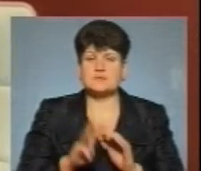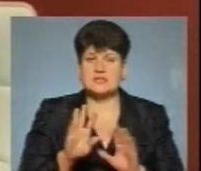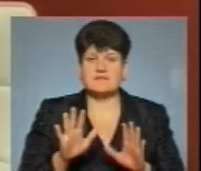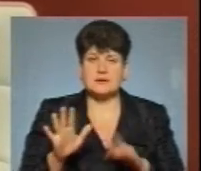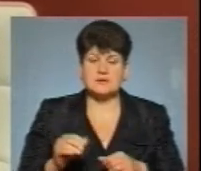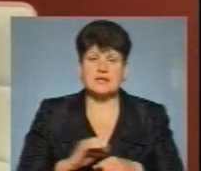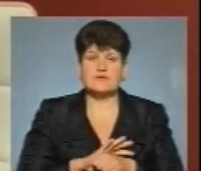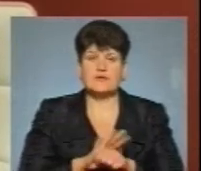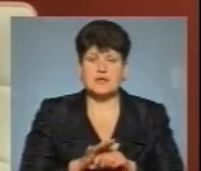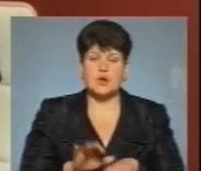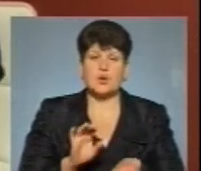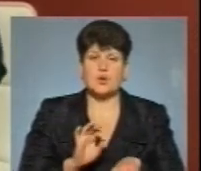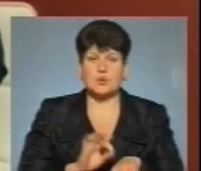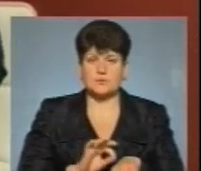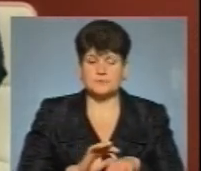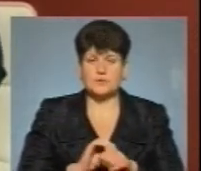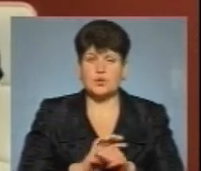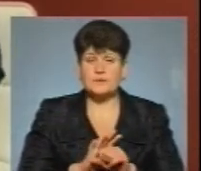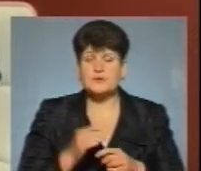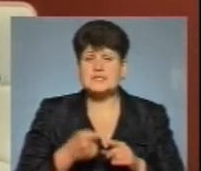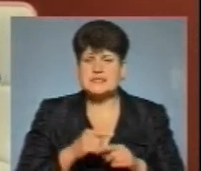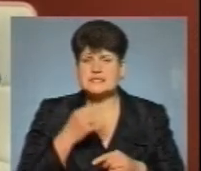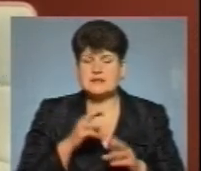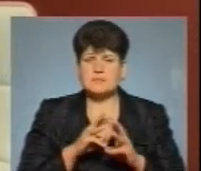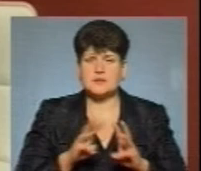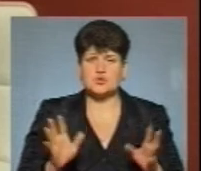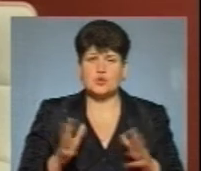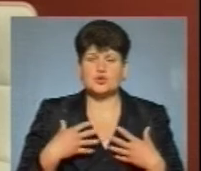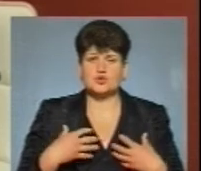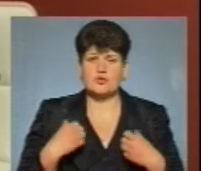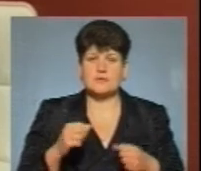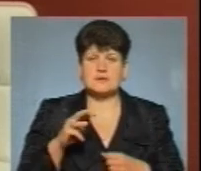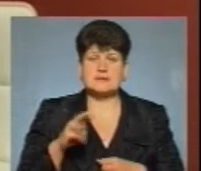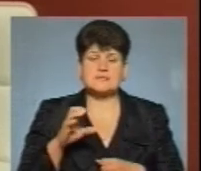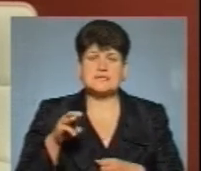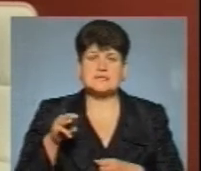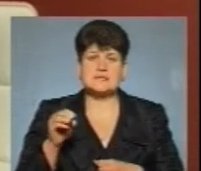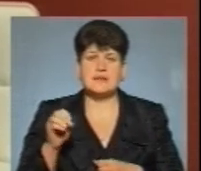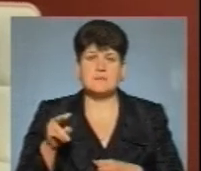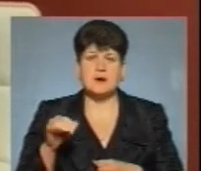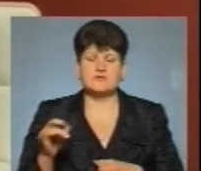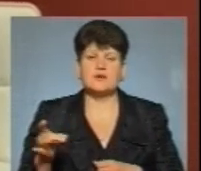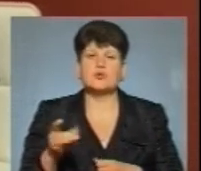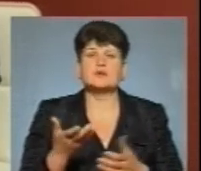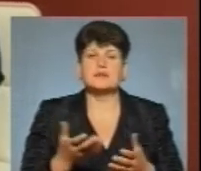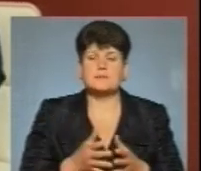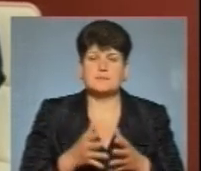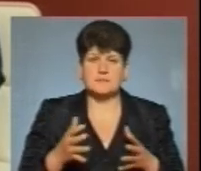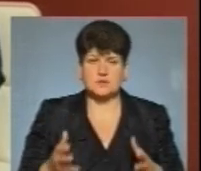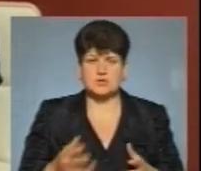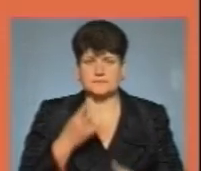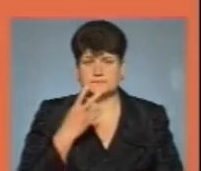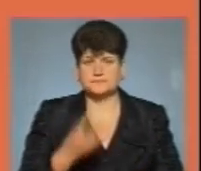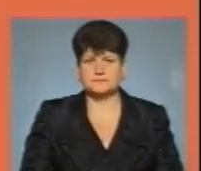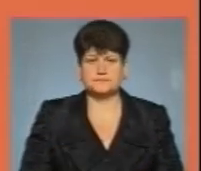інфікування коронавірусом, і про це повідомив міністр охорони здоров'я Максим Степанов. У яких регіонах найбільше заражених, почуємо у коментарі.